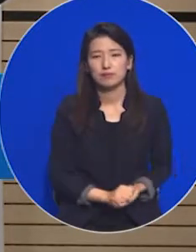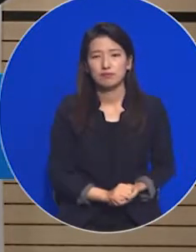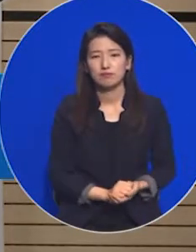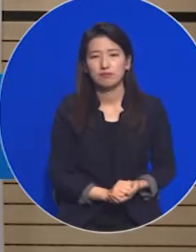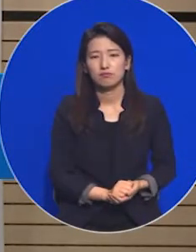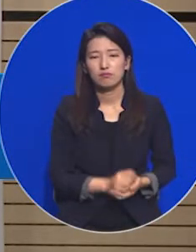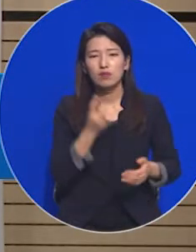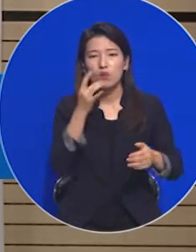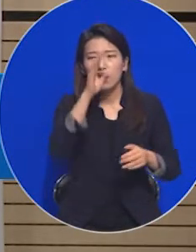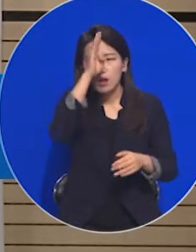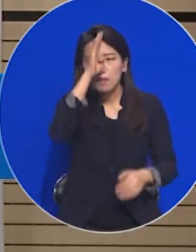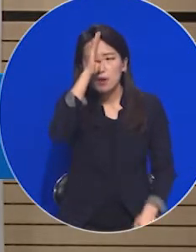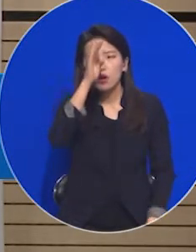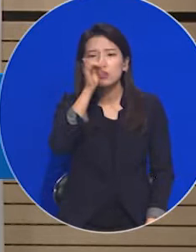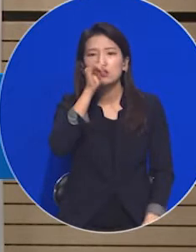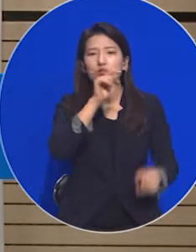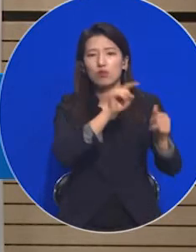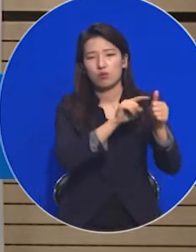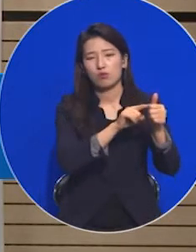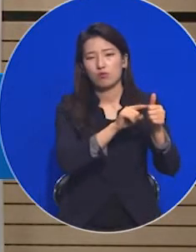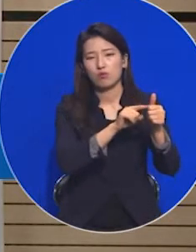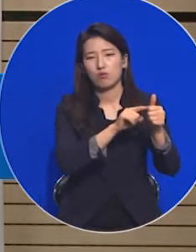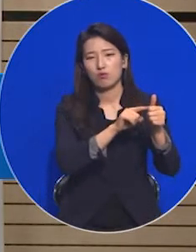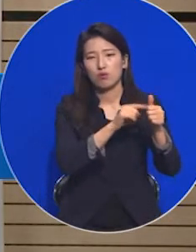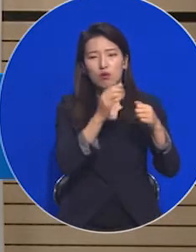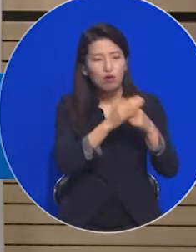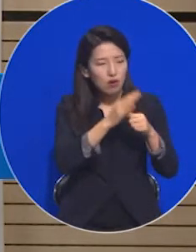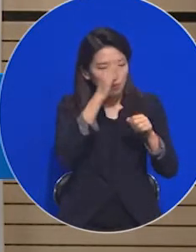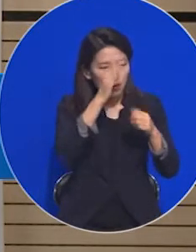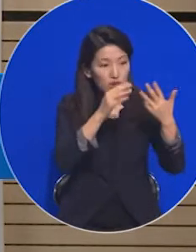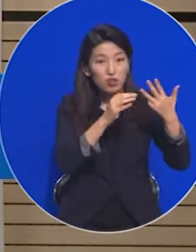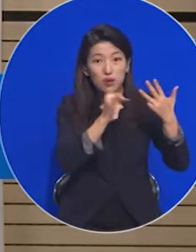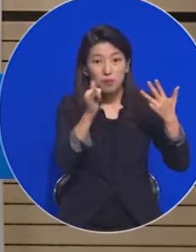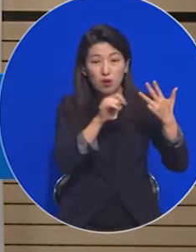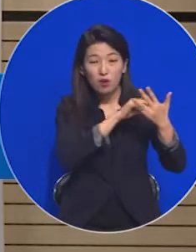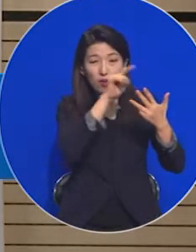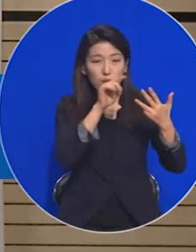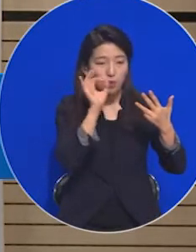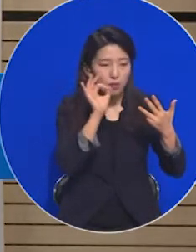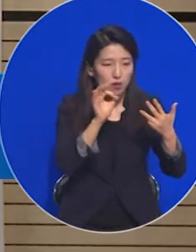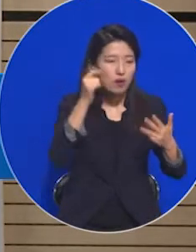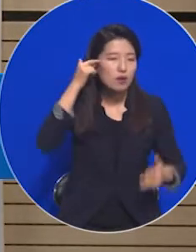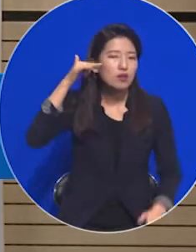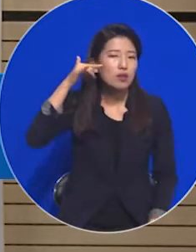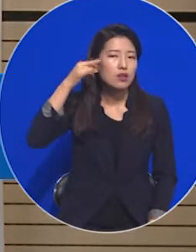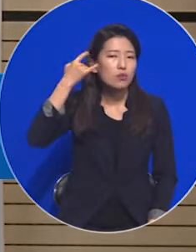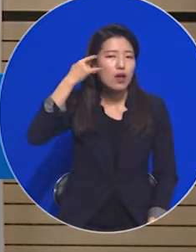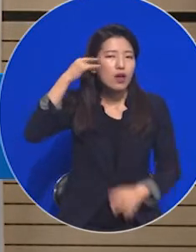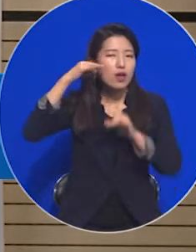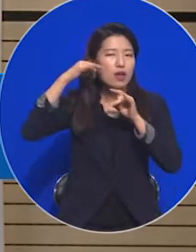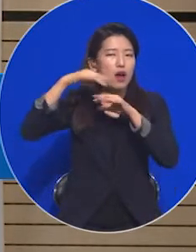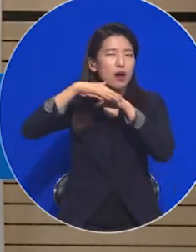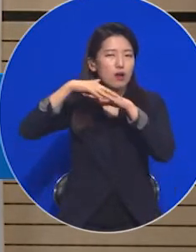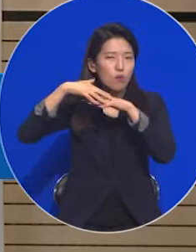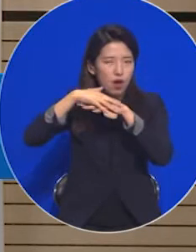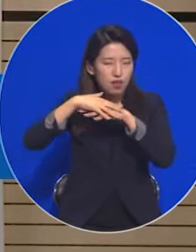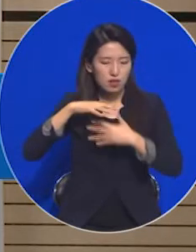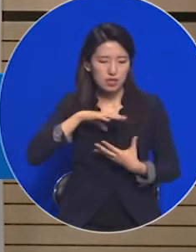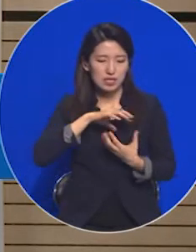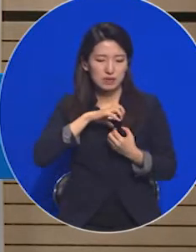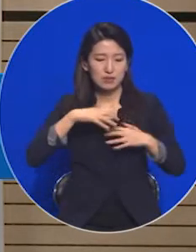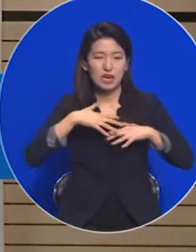대해서 조사한 바에 의하면 대부분의 환자분께서는 뇌혈관계 질환이나 심혈관계